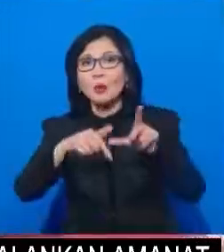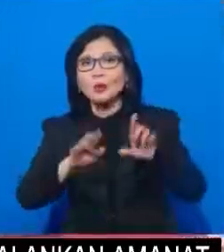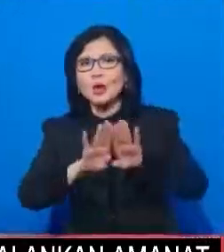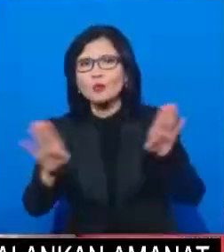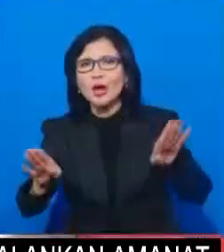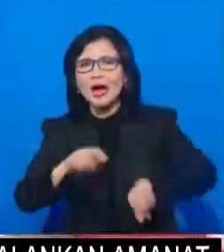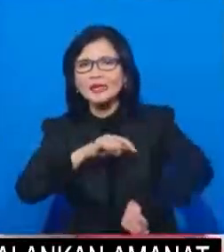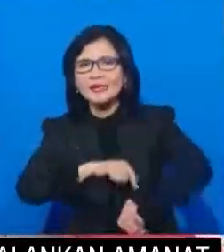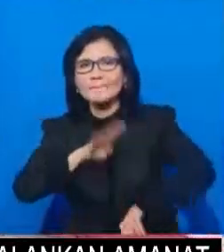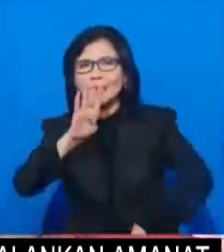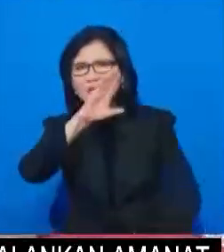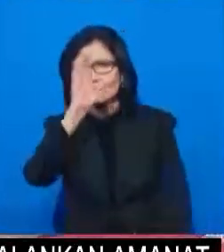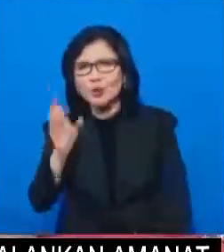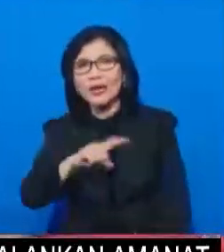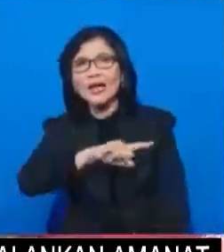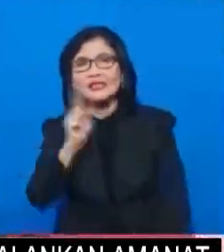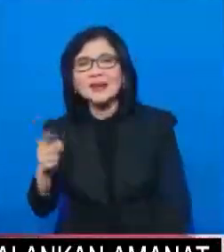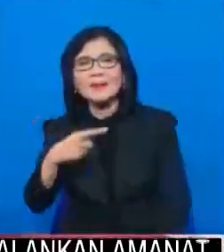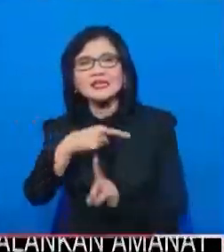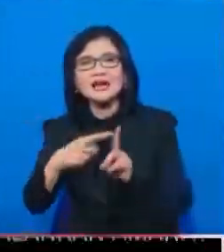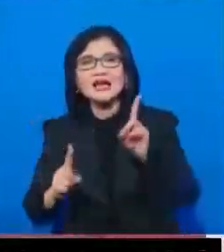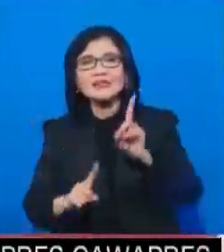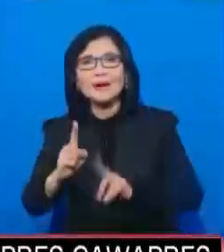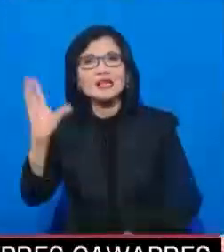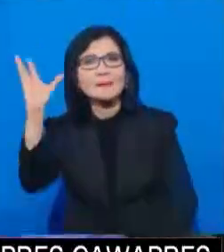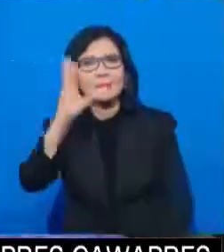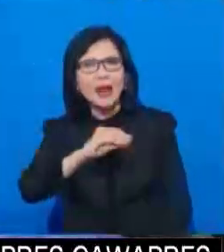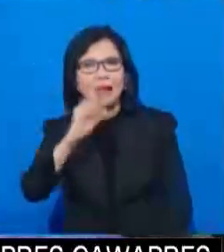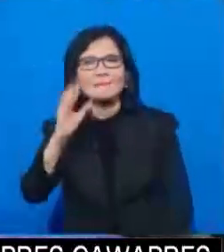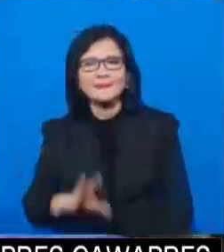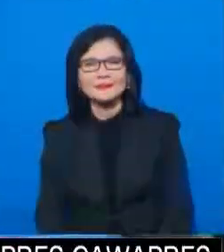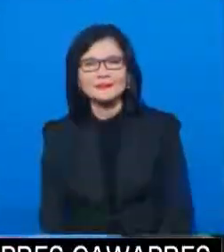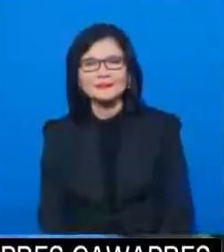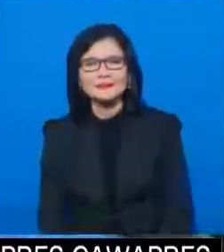pukul 4 sore hingga 10:30 malam. Tim Liputan CNN Indonesia.